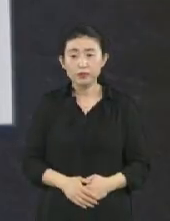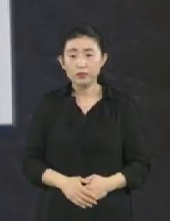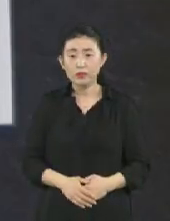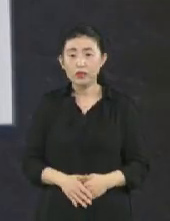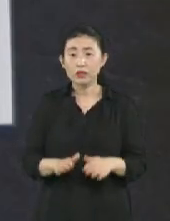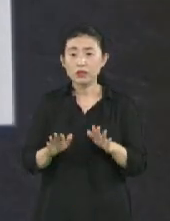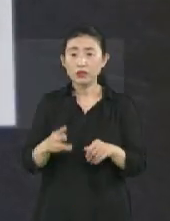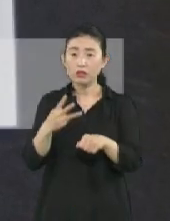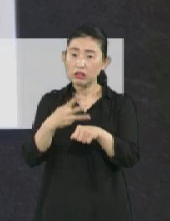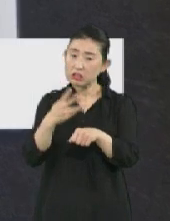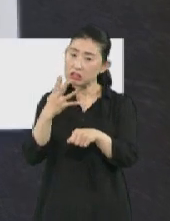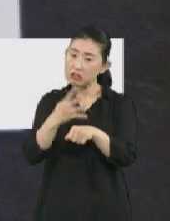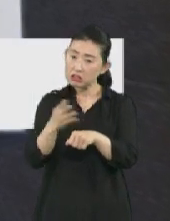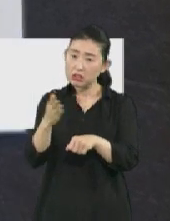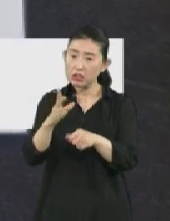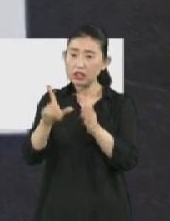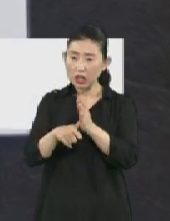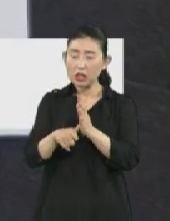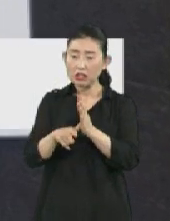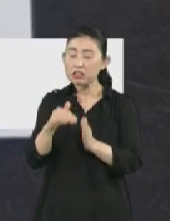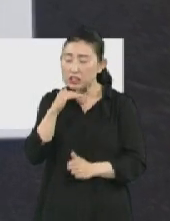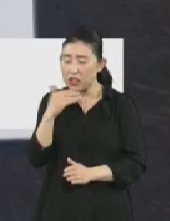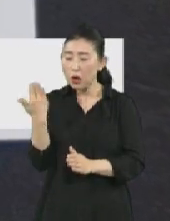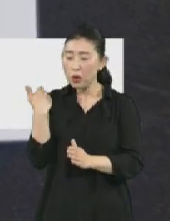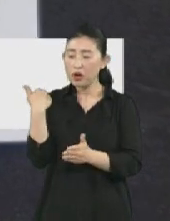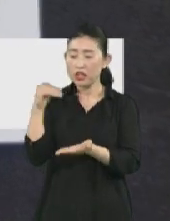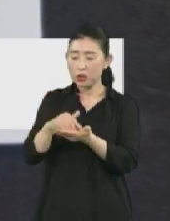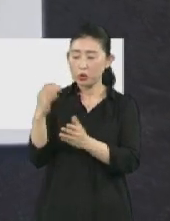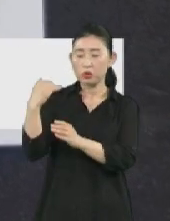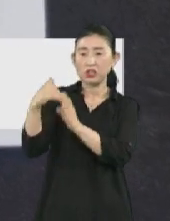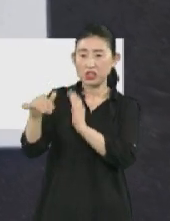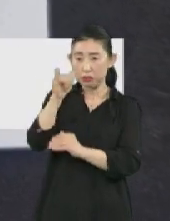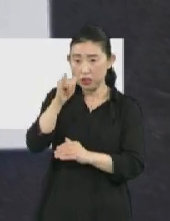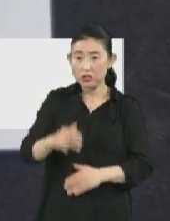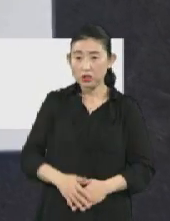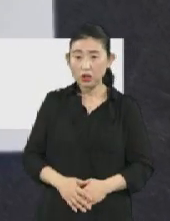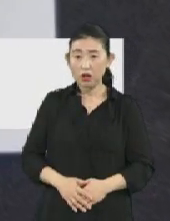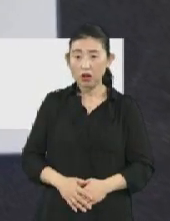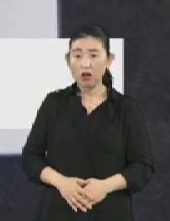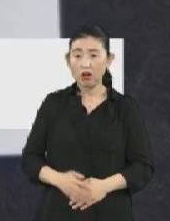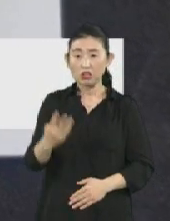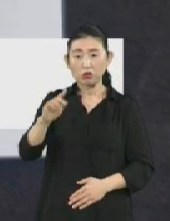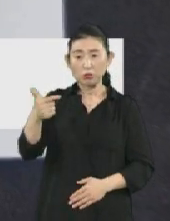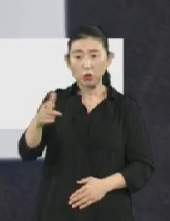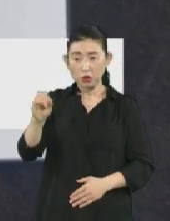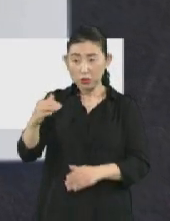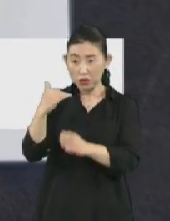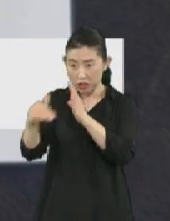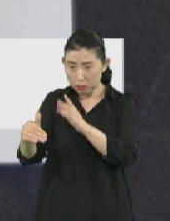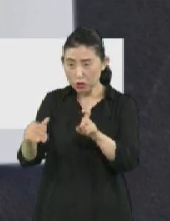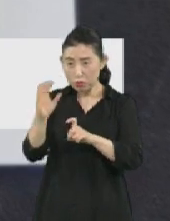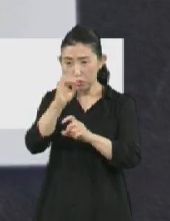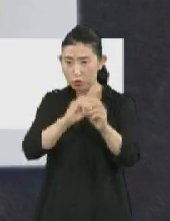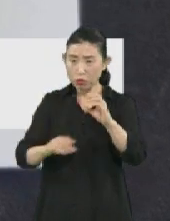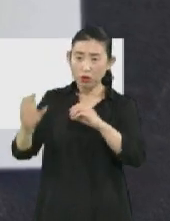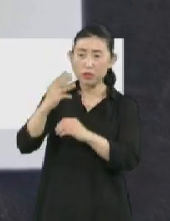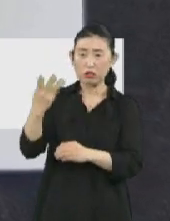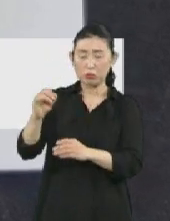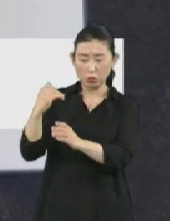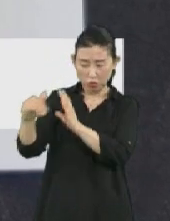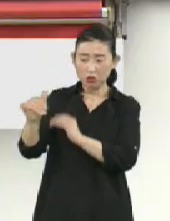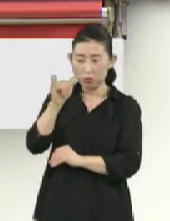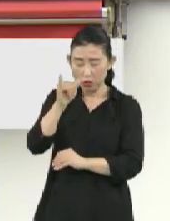늦어도 3시에서 4시 사이에는 환불 들어가요. 현금으로 3,650을 넣으면 네, 10%가 1,000만 원 환불 받을